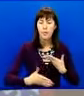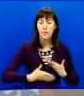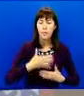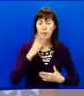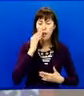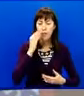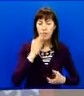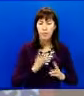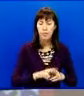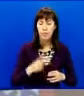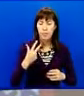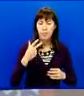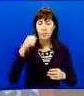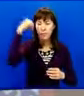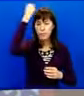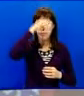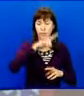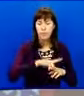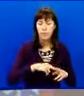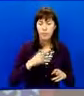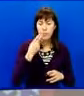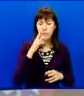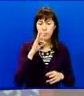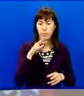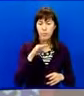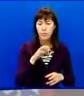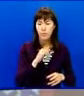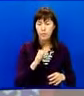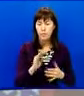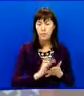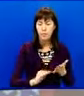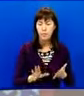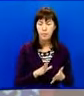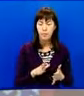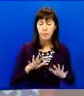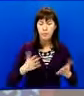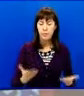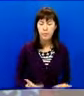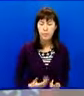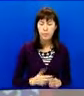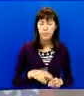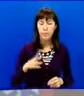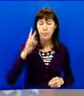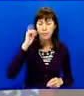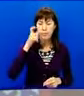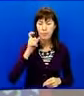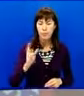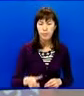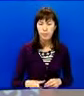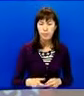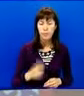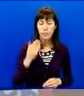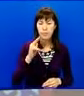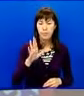в Алматы. В течение 3 лет в отдел полиции города Кентау поступали заявления от местных жителей о том, что неизвестные проникали в